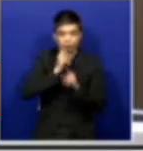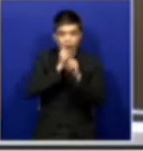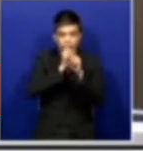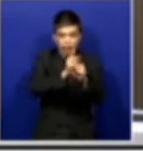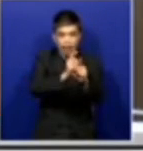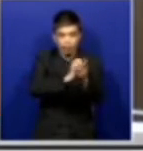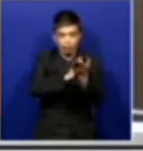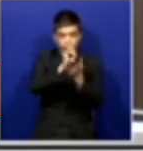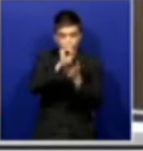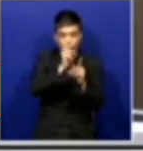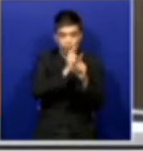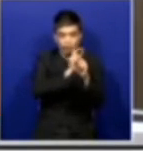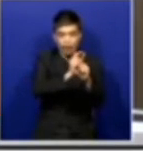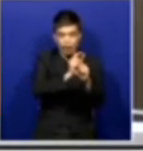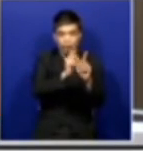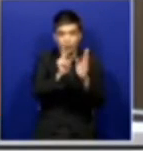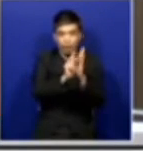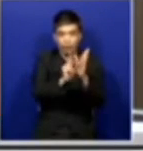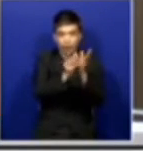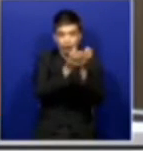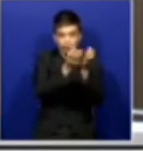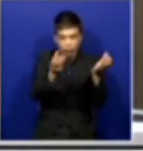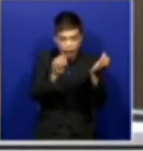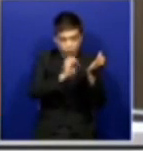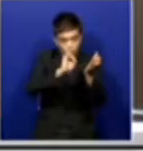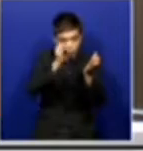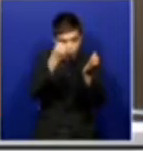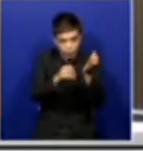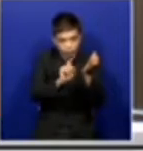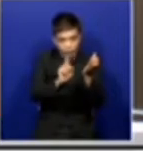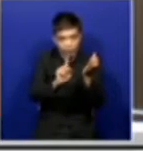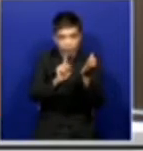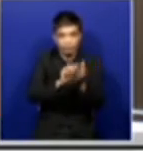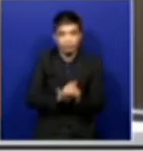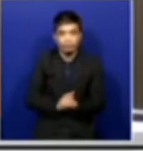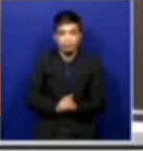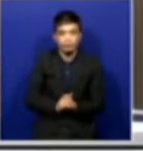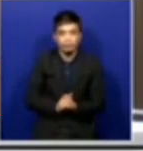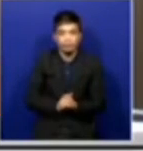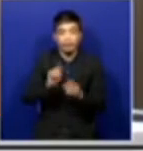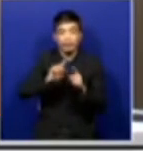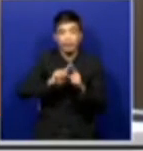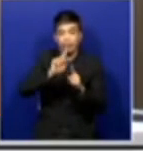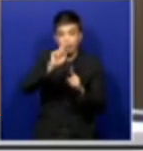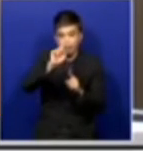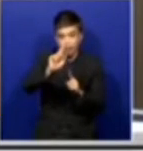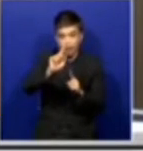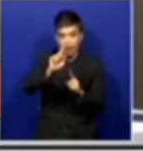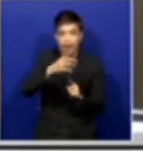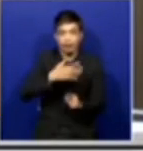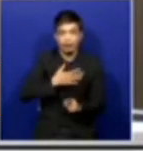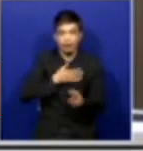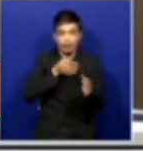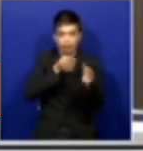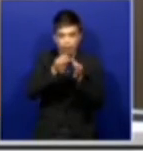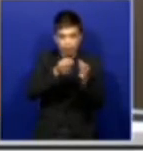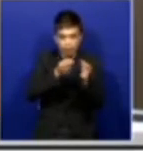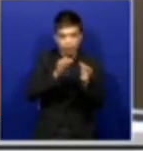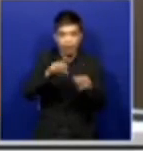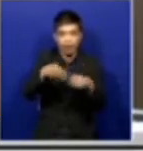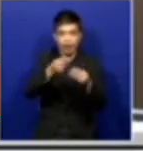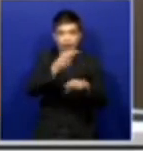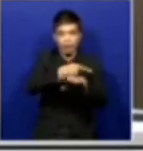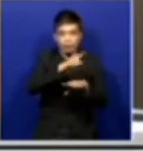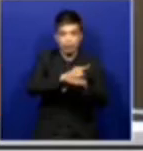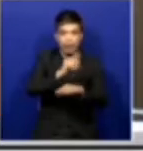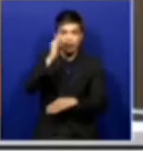ที่รัฐบาลเสนอร่างพระราชบัญญัตินี้เข้ามาหรือเปล่านะครับในประเด็นแรกนะครับผมขอประธานกราบเรียนท่านประธานว่า เห